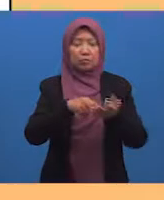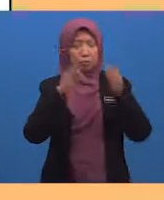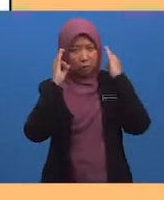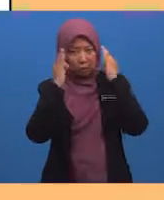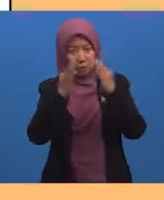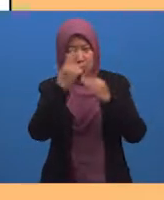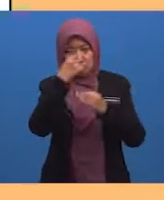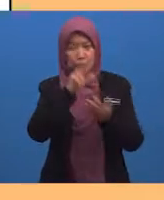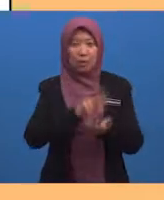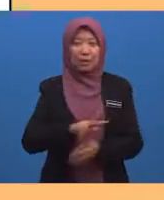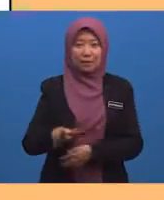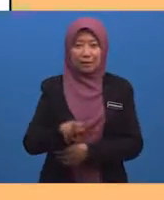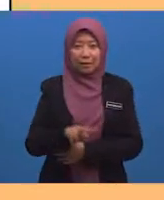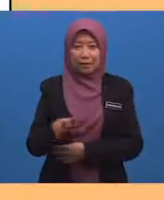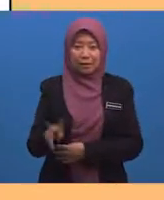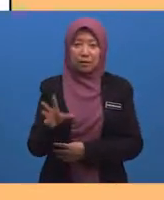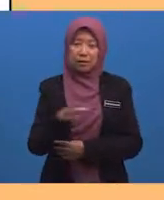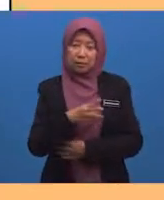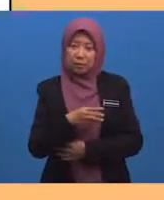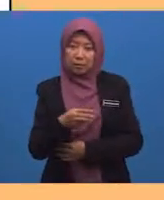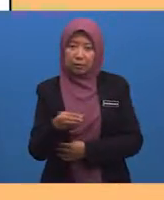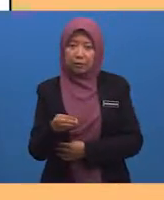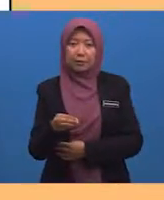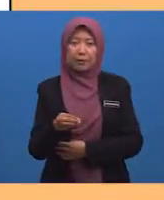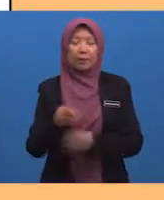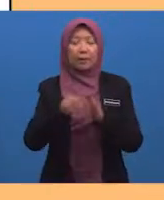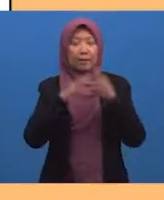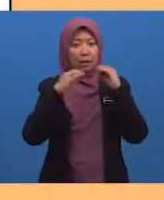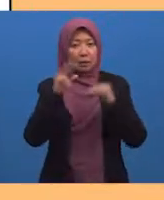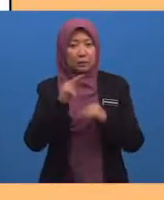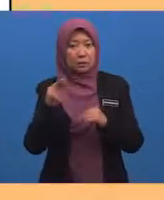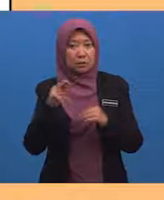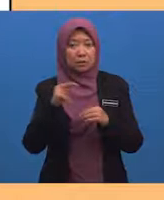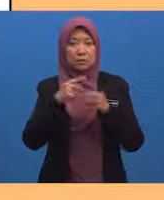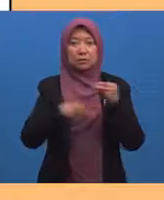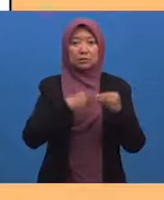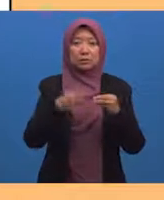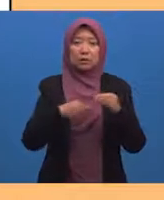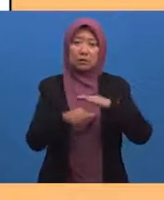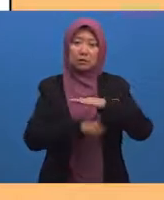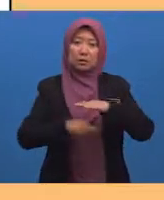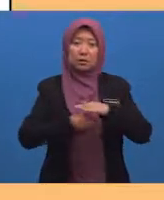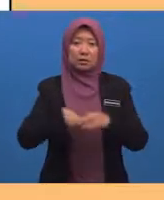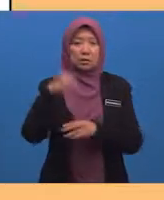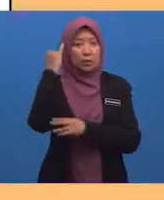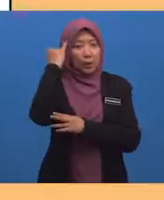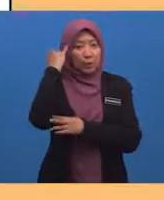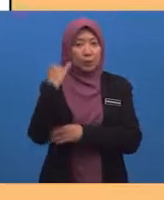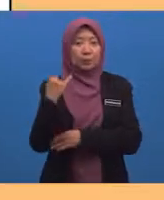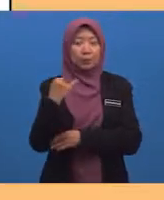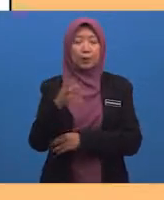kepada kanak-kanak dan memfokuskan pengajaran mengenai asas-asas ilmu